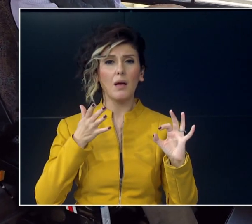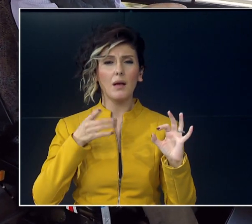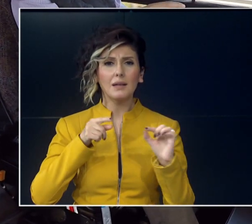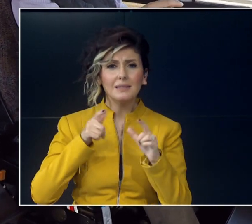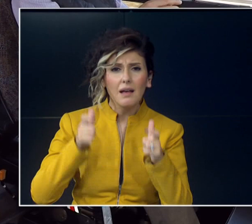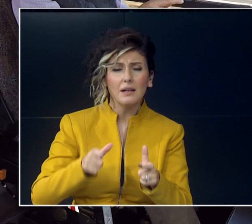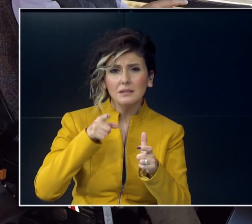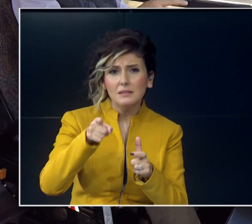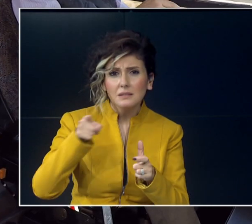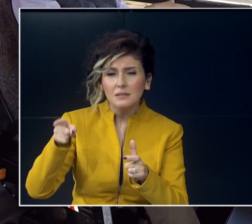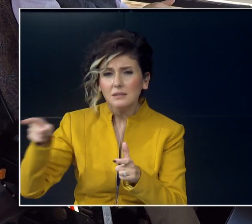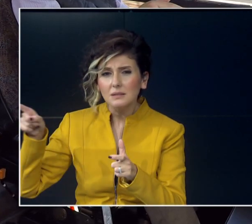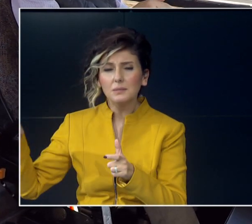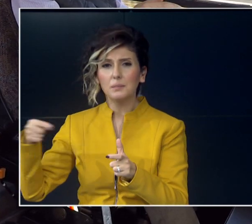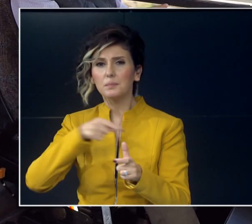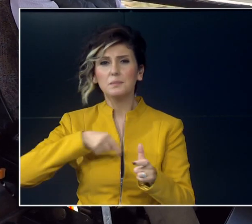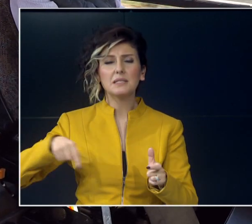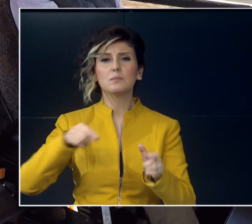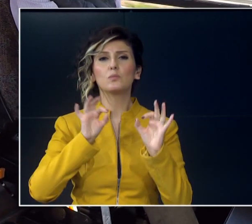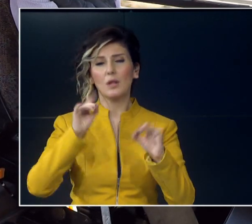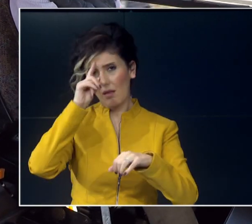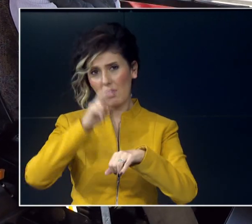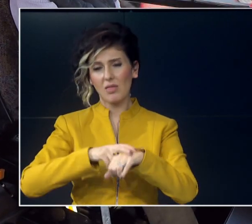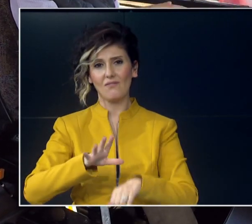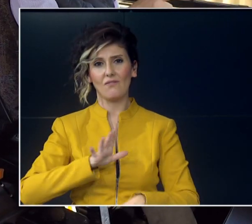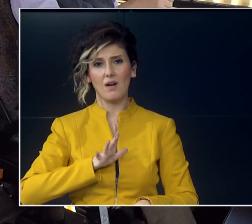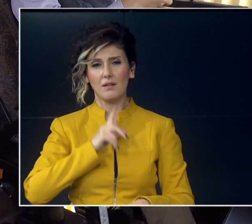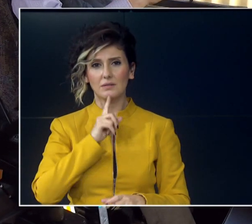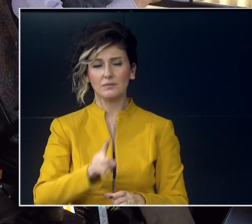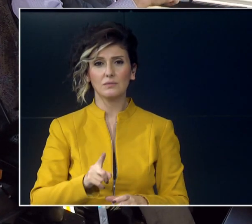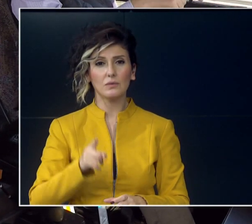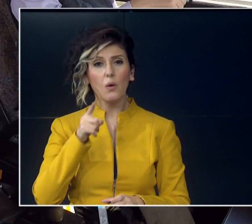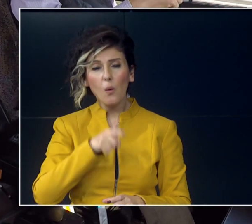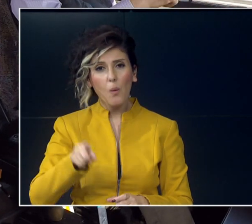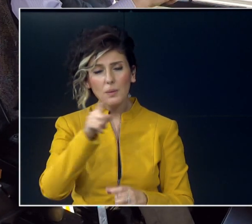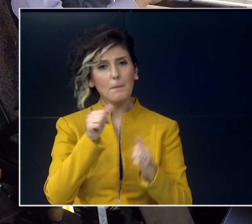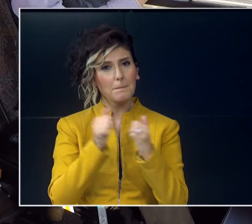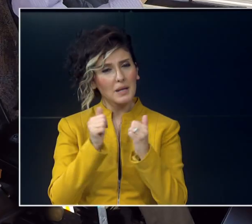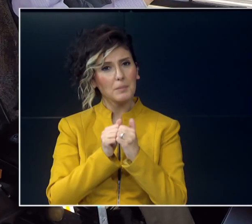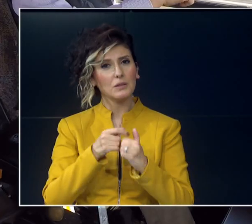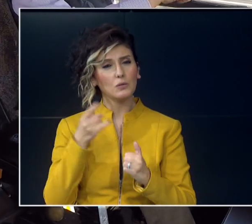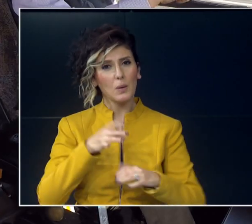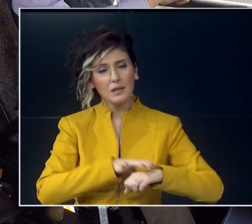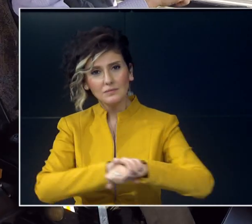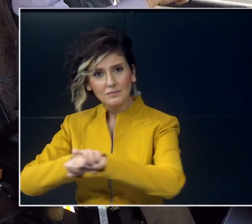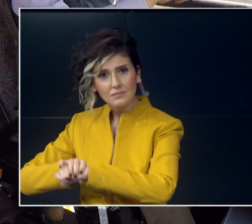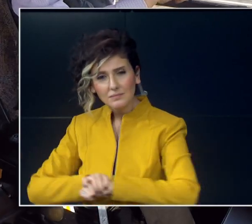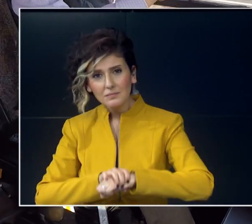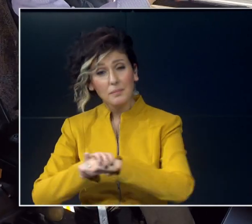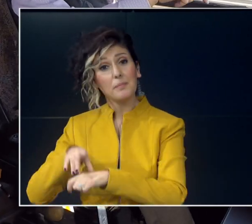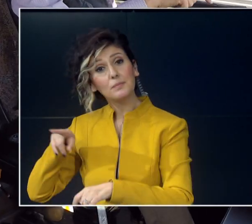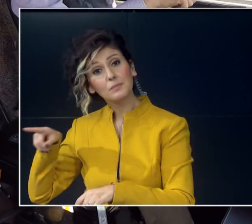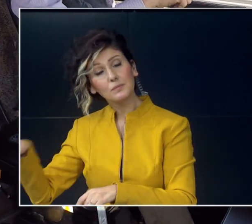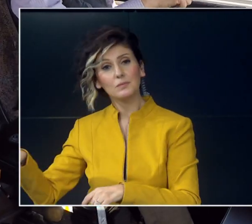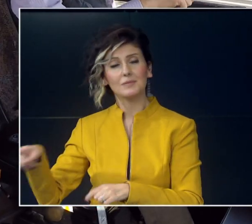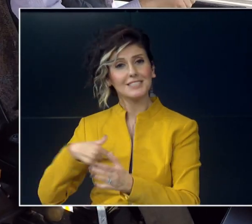karışında bizim mutlaka bir anımız var. Onlarla dolaştırıp şurada bak ben